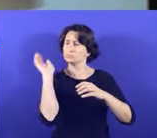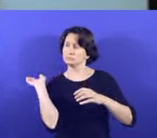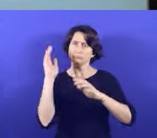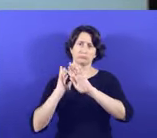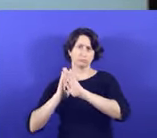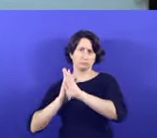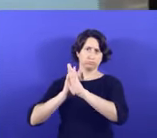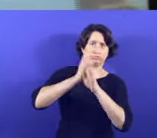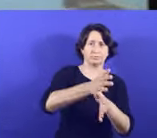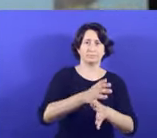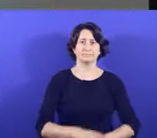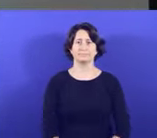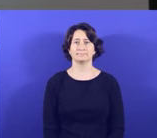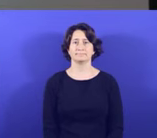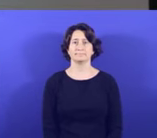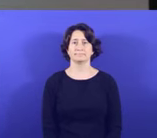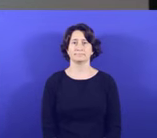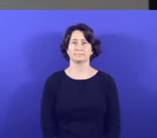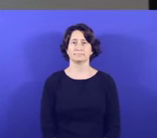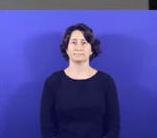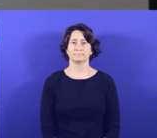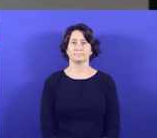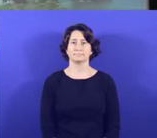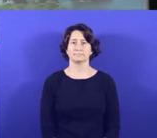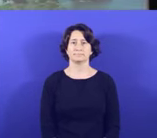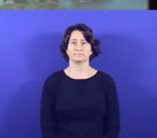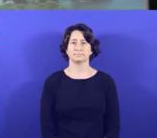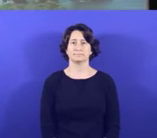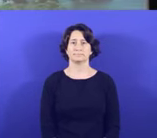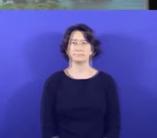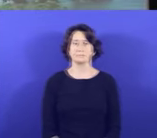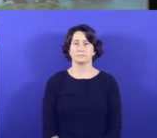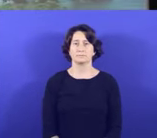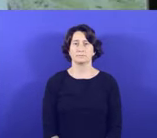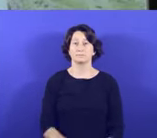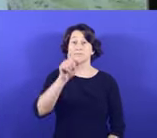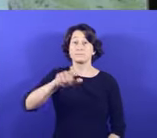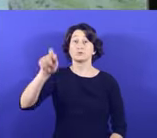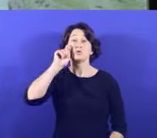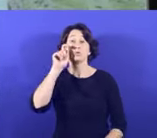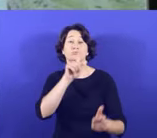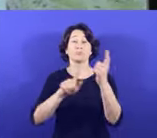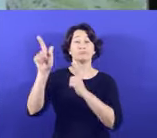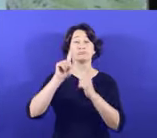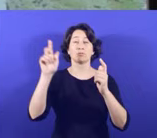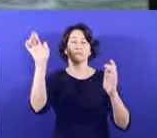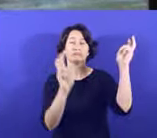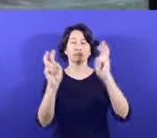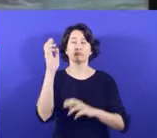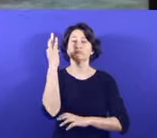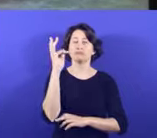bidaiarien 500.000 sarrera gertatu dira eta horrek esan nahi du 2011ko aldi berean baino 0,4 gehiago izan